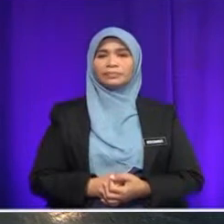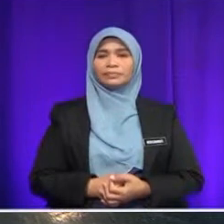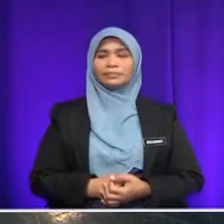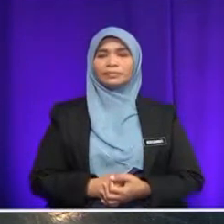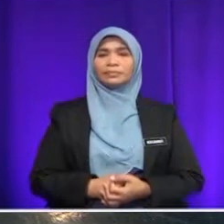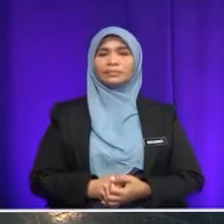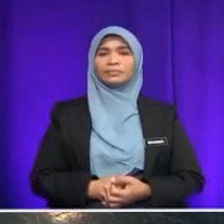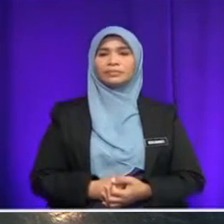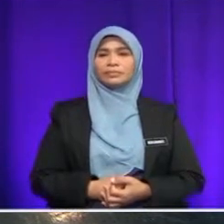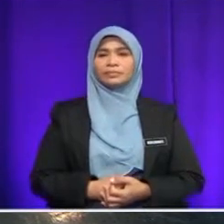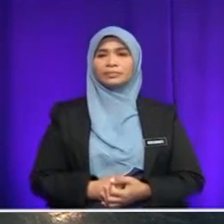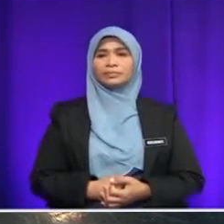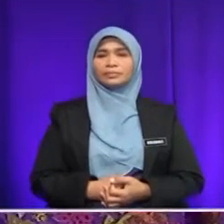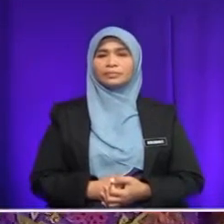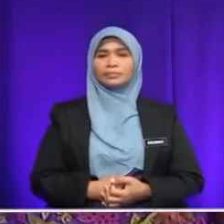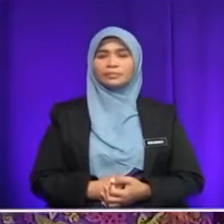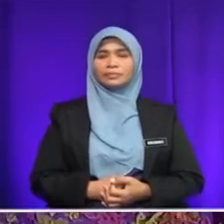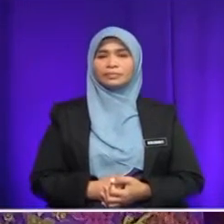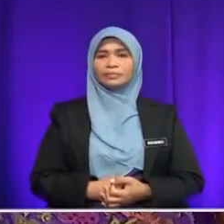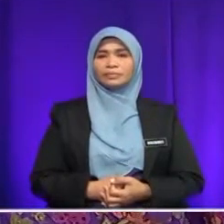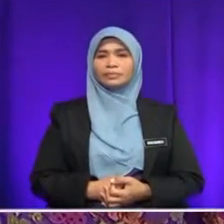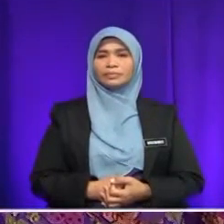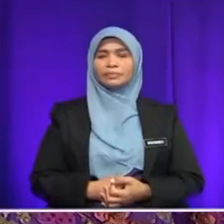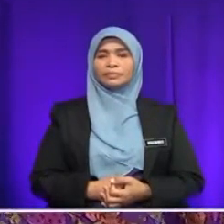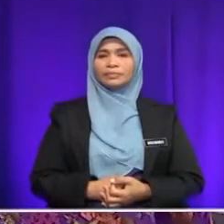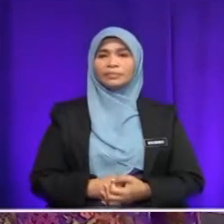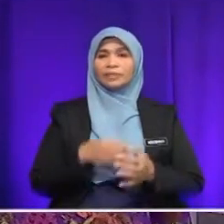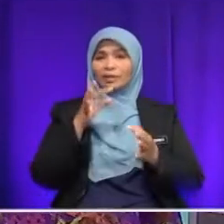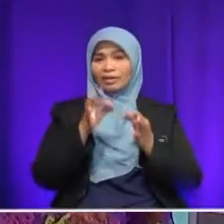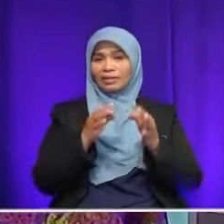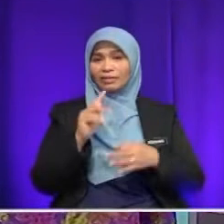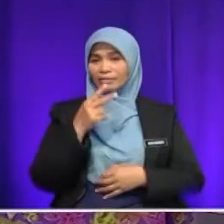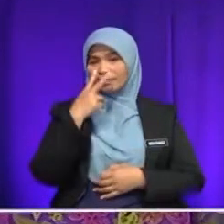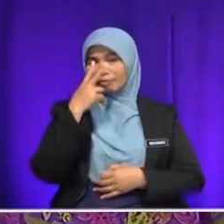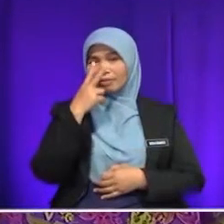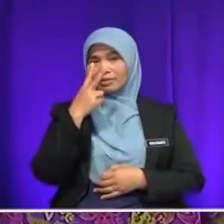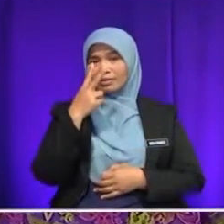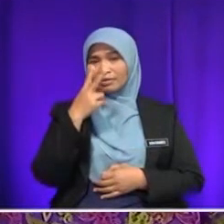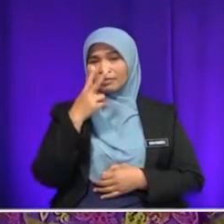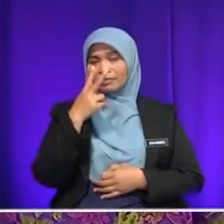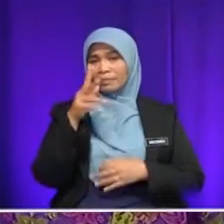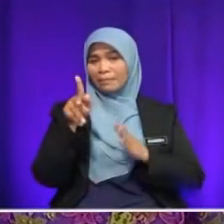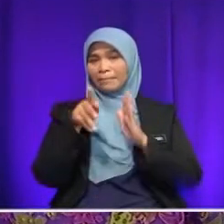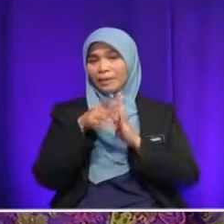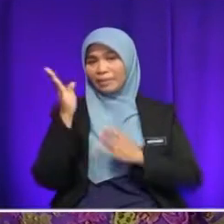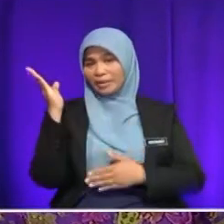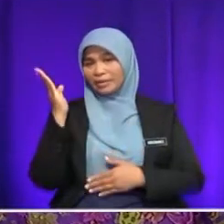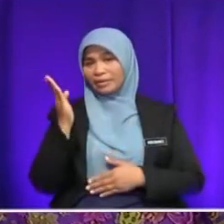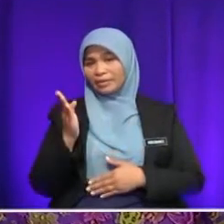Okey. Oh, ada gegaran sikit Ustazah. Ada gegaran. Okey. Okey, kalau kita lihat di sini, okey, setelah kamu membaca dan